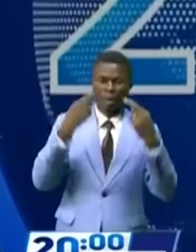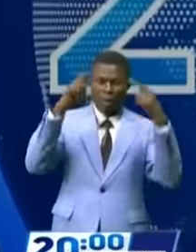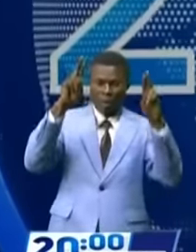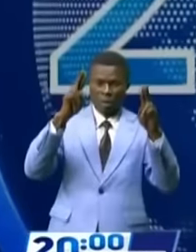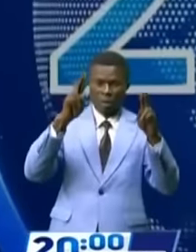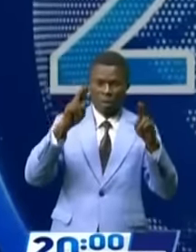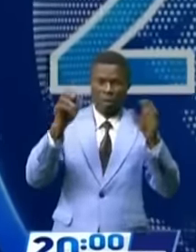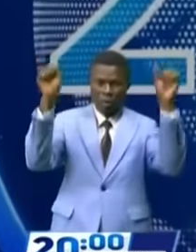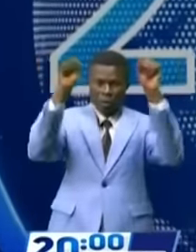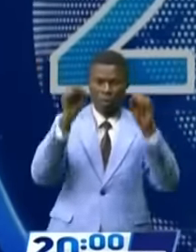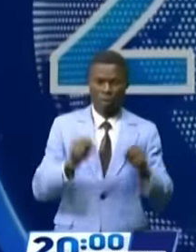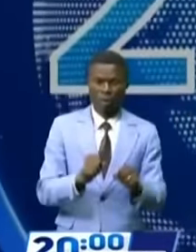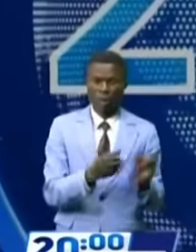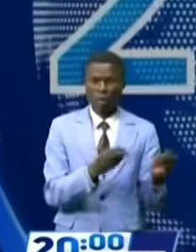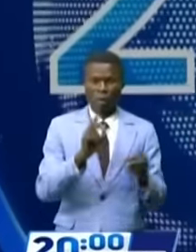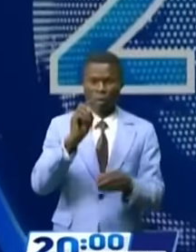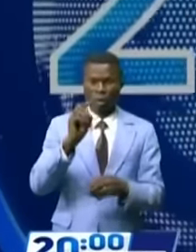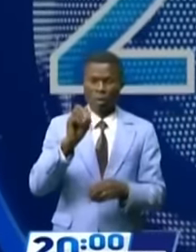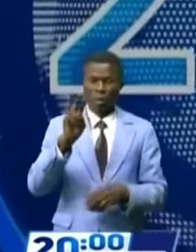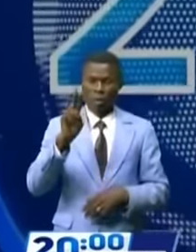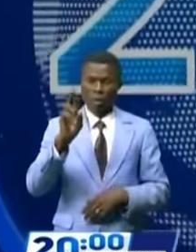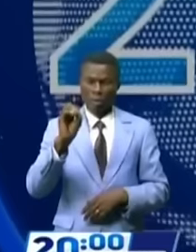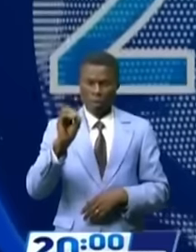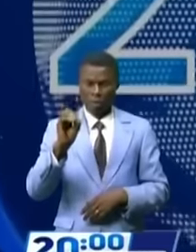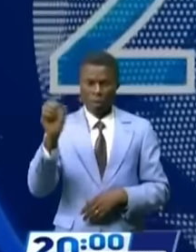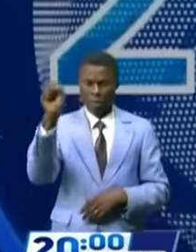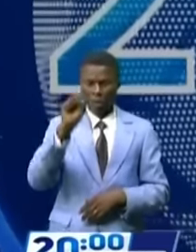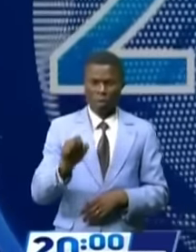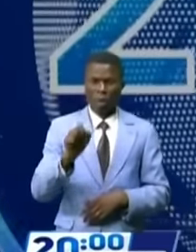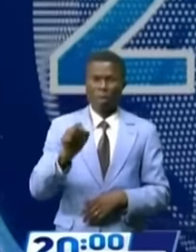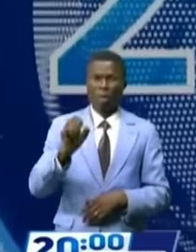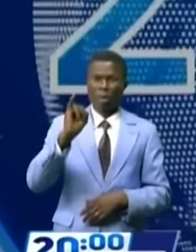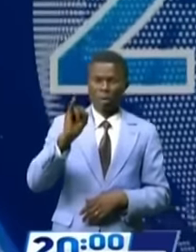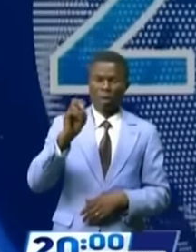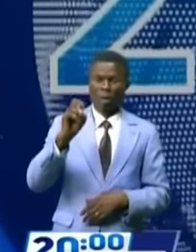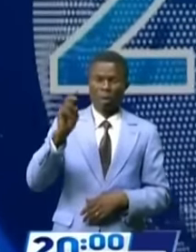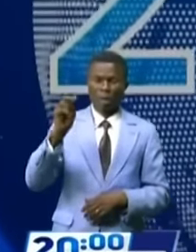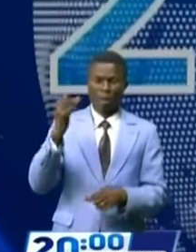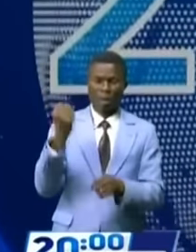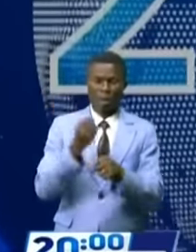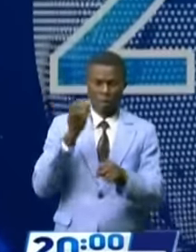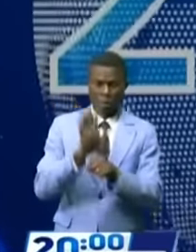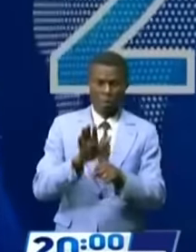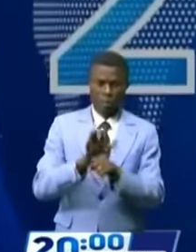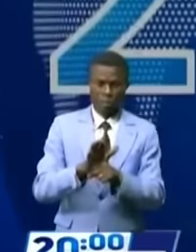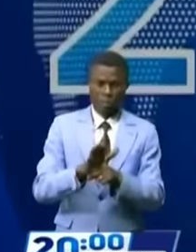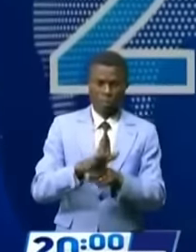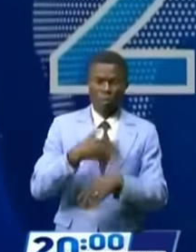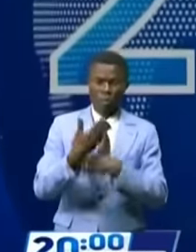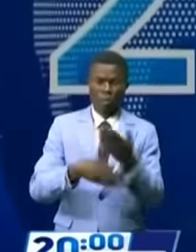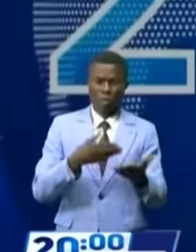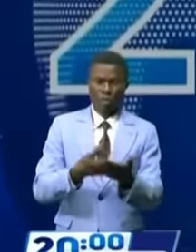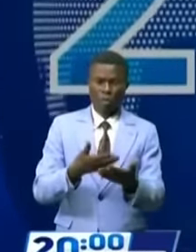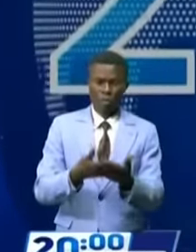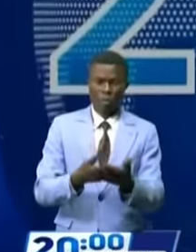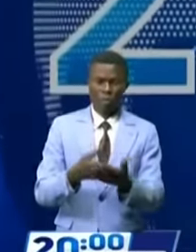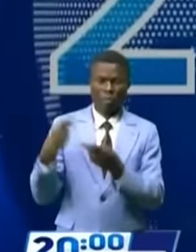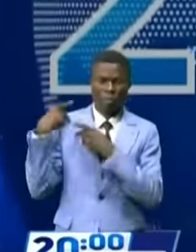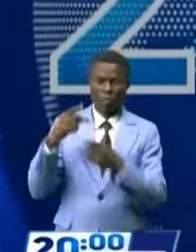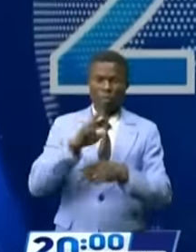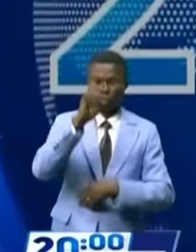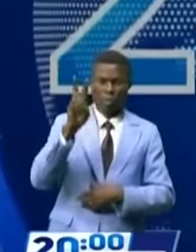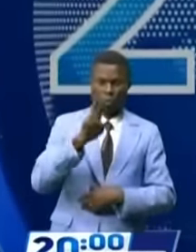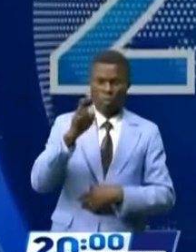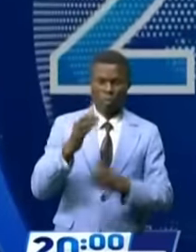travers le système douanier automatisé Sidonia World. Cependant, d'intenses travaux sont envisagés à partir de ce